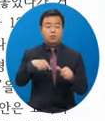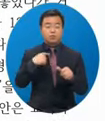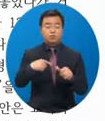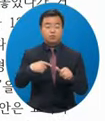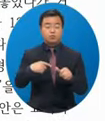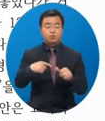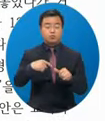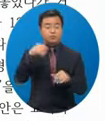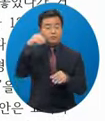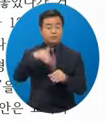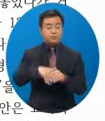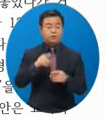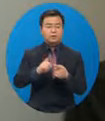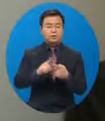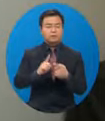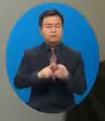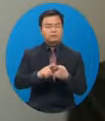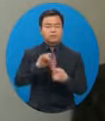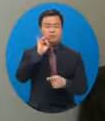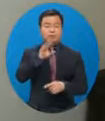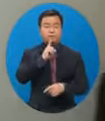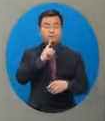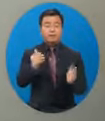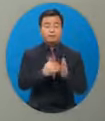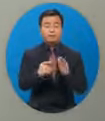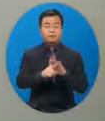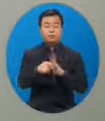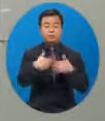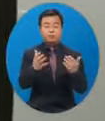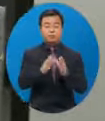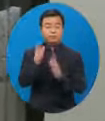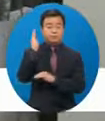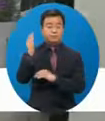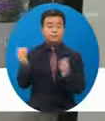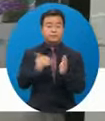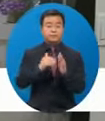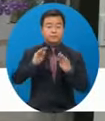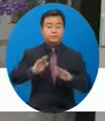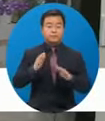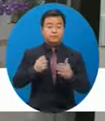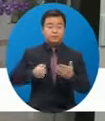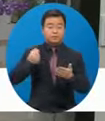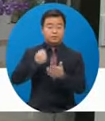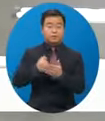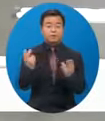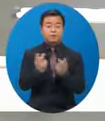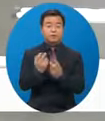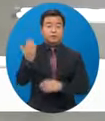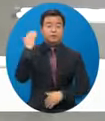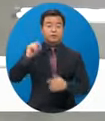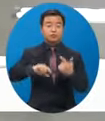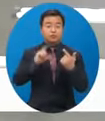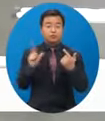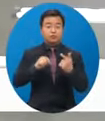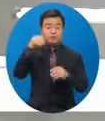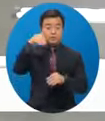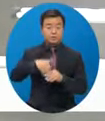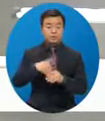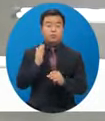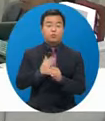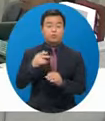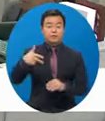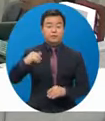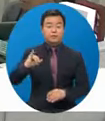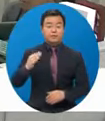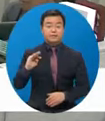강하게 반대했습니다 전국 교직원 노동조합은 이번 방안이 지난 6월 선거에서 진보교육감이 대거 당선된데